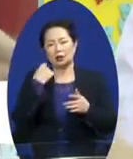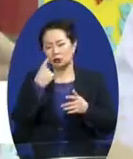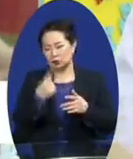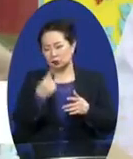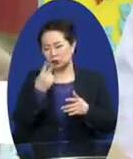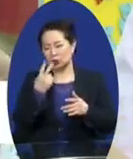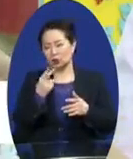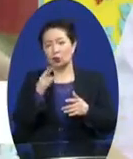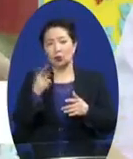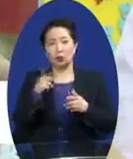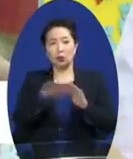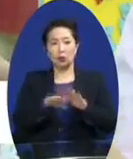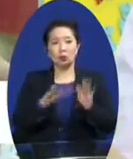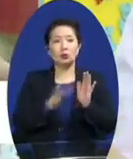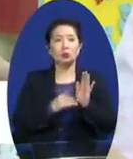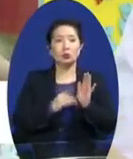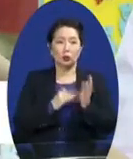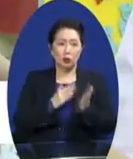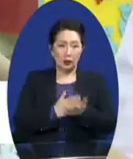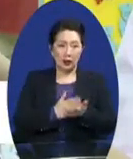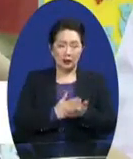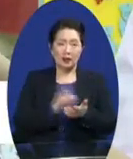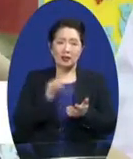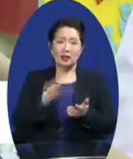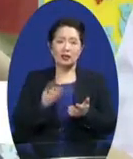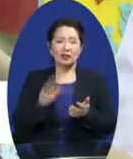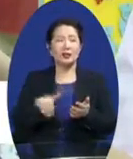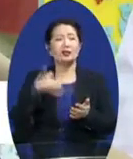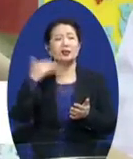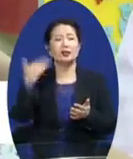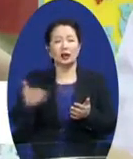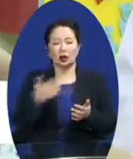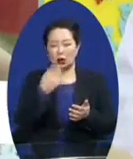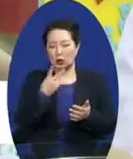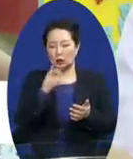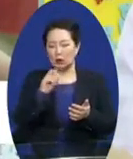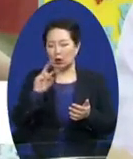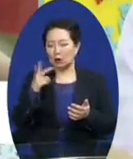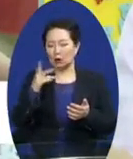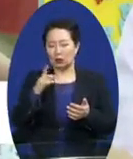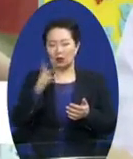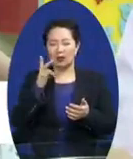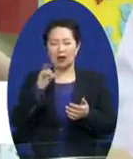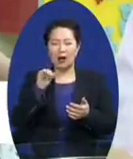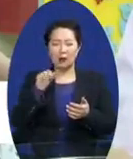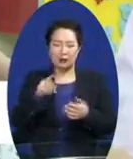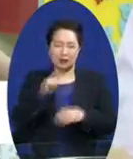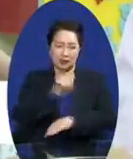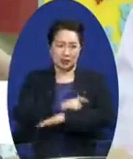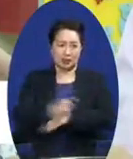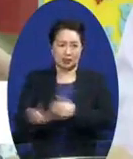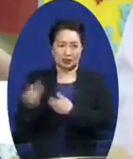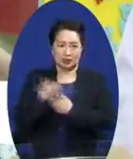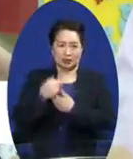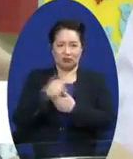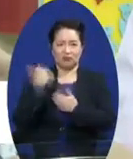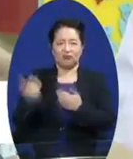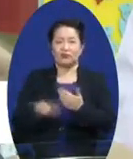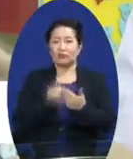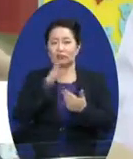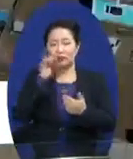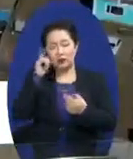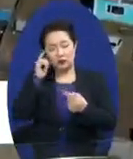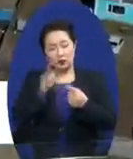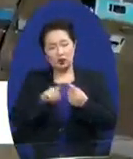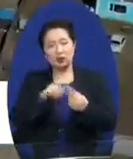байгаа. За энийг бид хүмүүс бол одоо ирэх одоо 23 оны намар хичээлийн шинжил бүрэн одоо хамруулж дуусгана гэсэн ийм